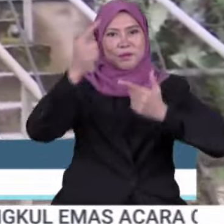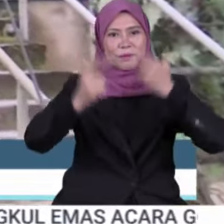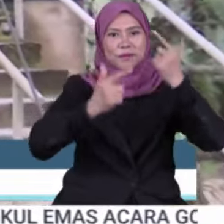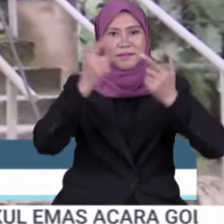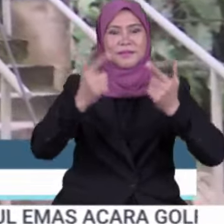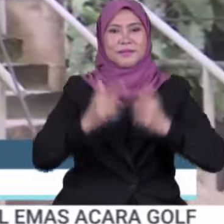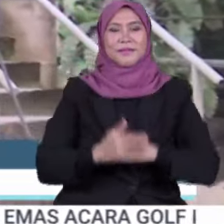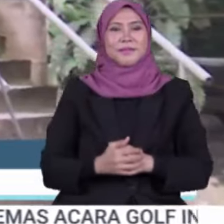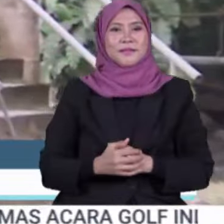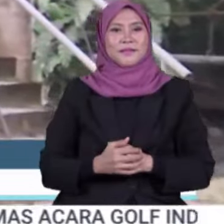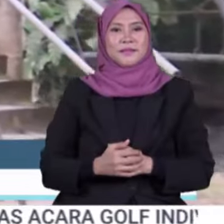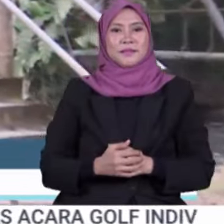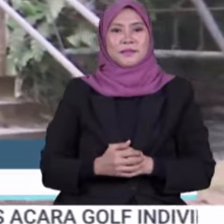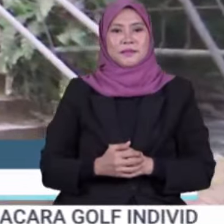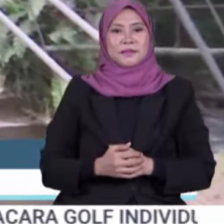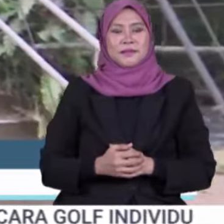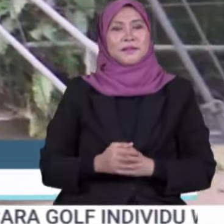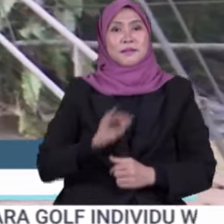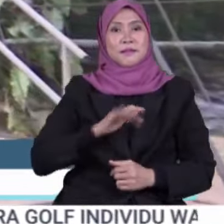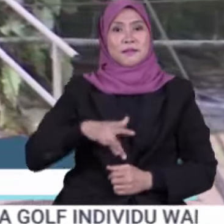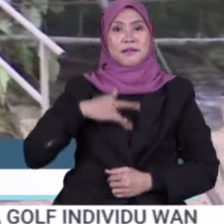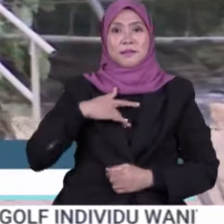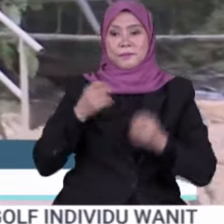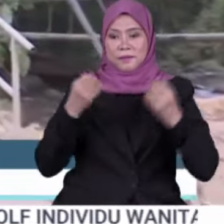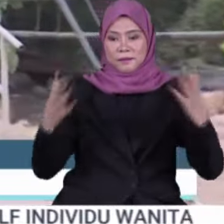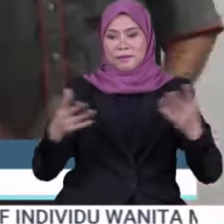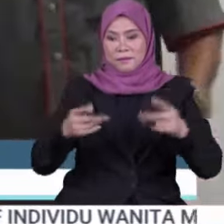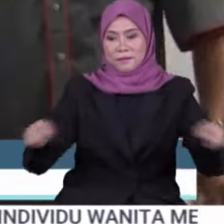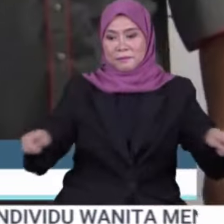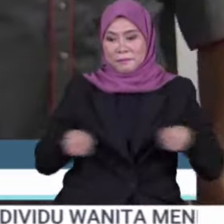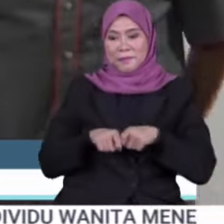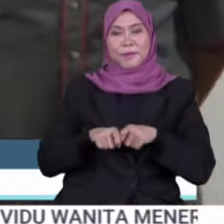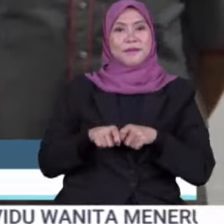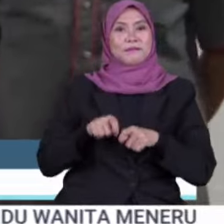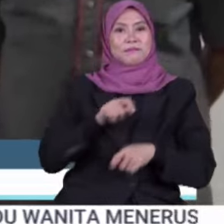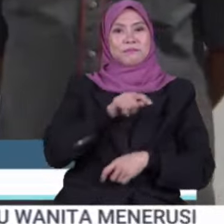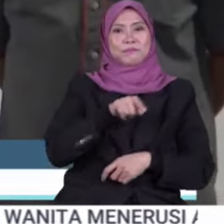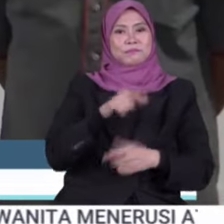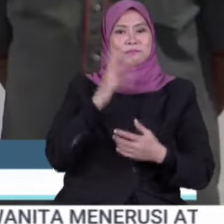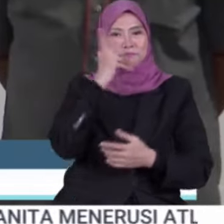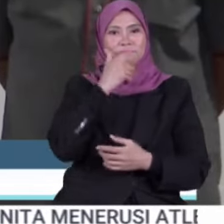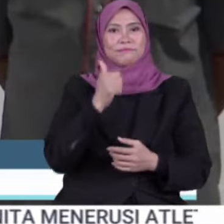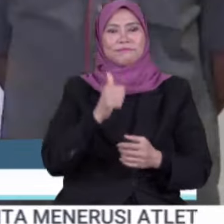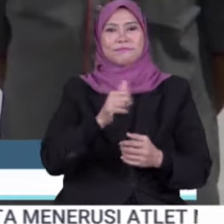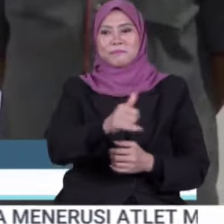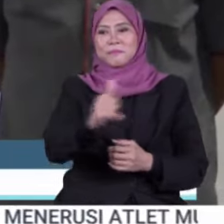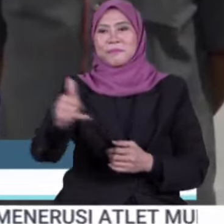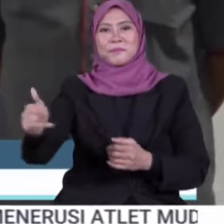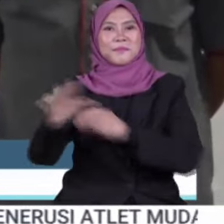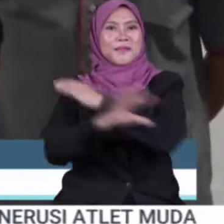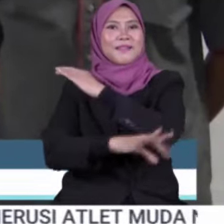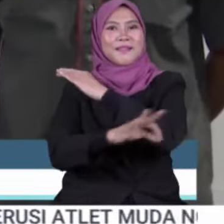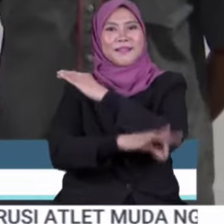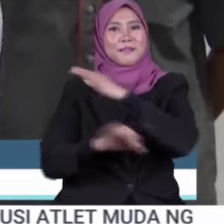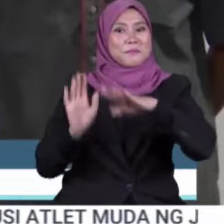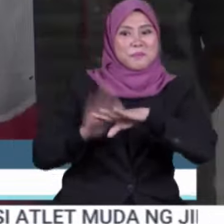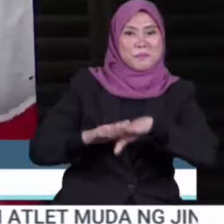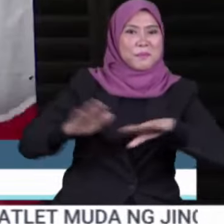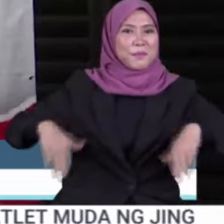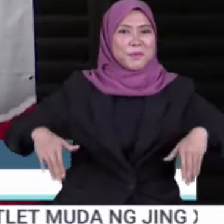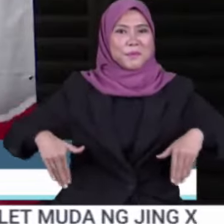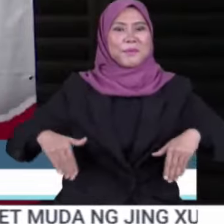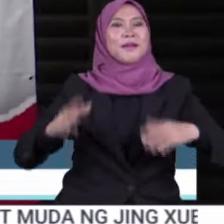rasa mungkin lebih banyak lagi kawasan yang menarik di Negeri Sembilan ini saya tak sempat rasa. Jadi